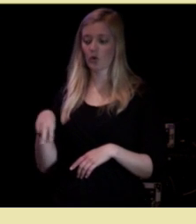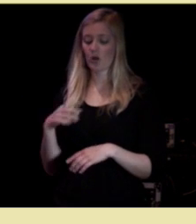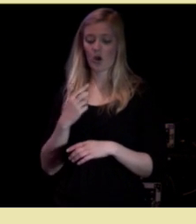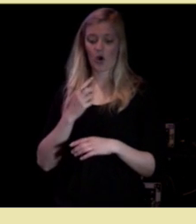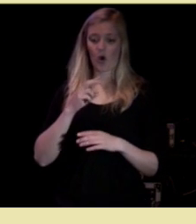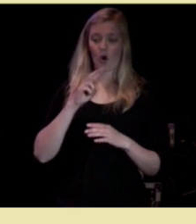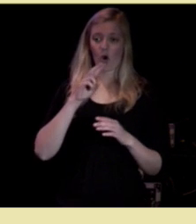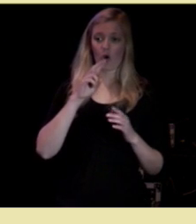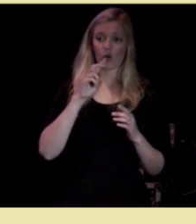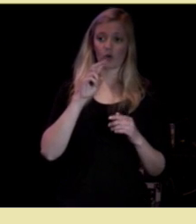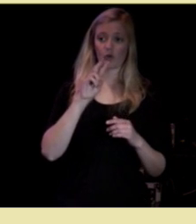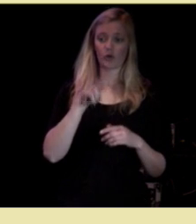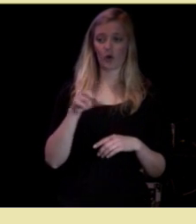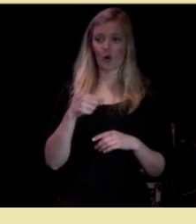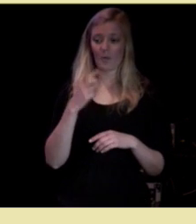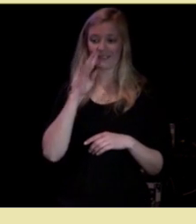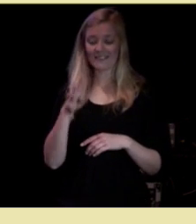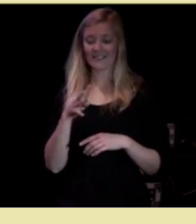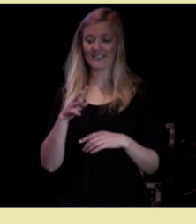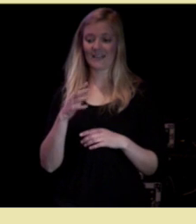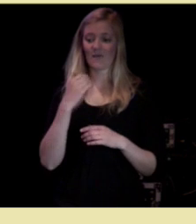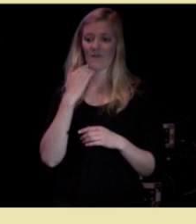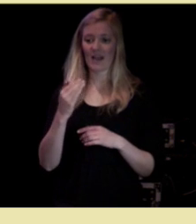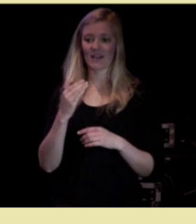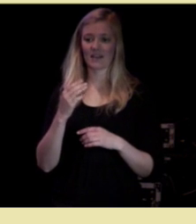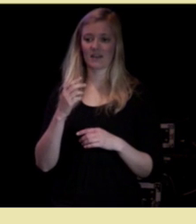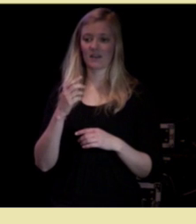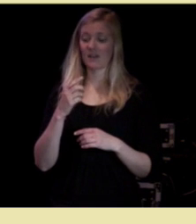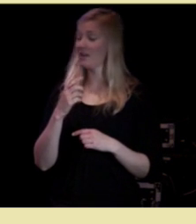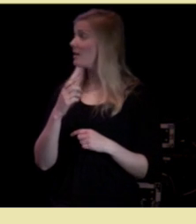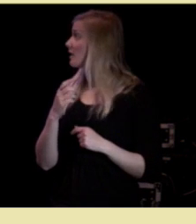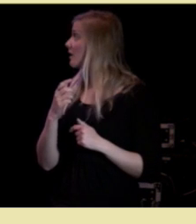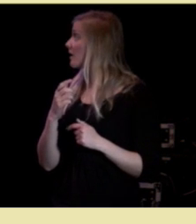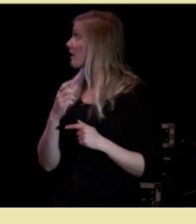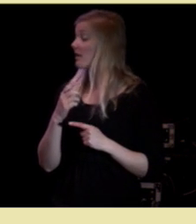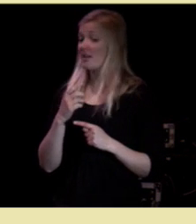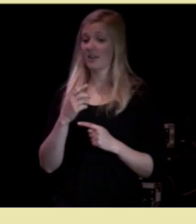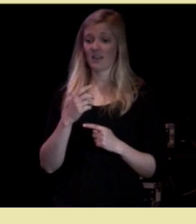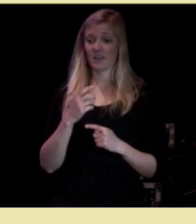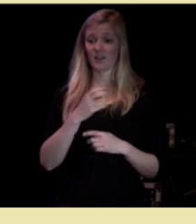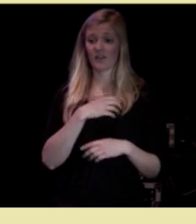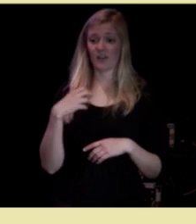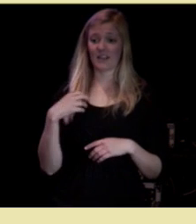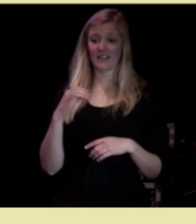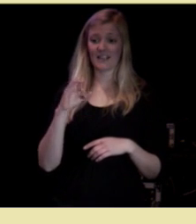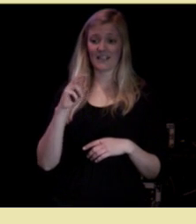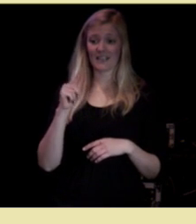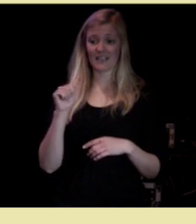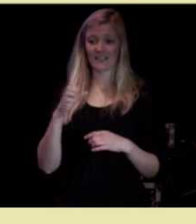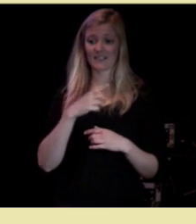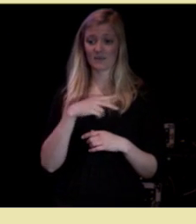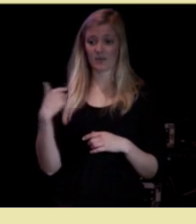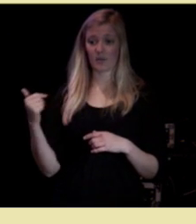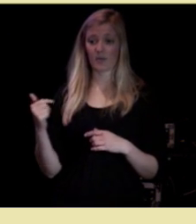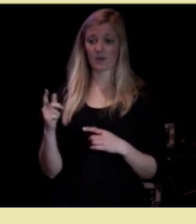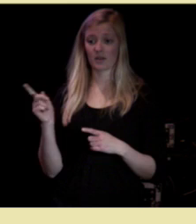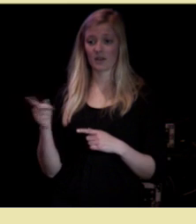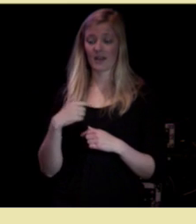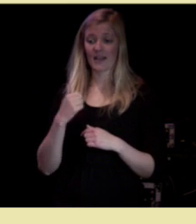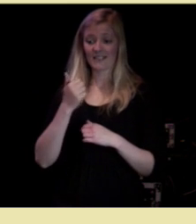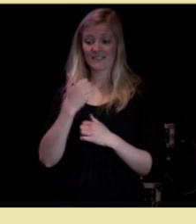per 10.000 innbyggere. I Fredericia kommune, som vi kjenner jo så godt fra Danmark, så det 6 ergo og